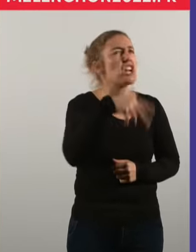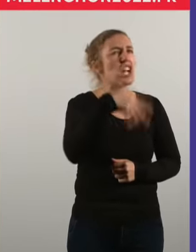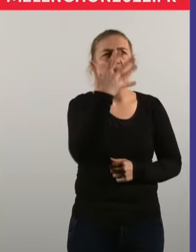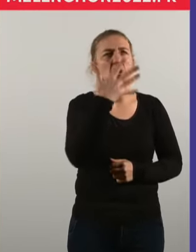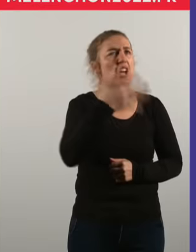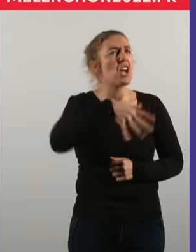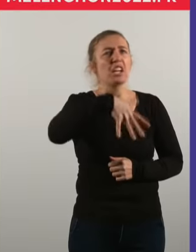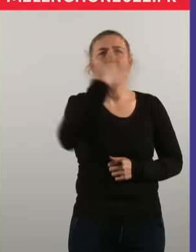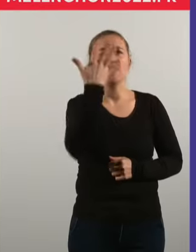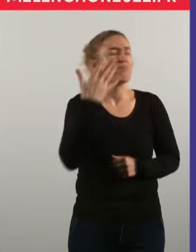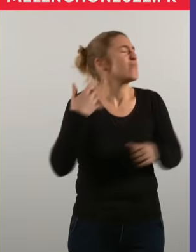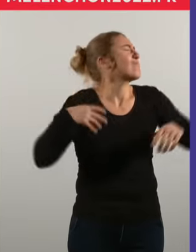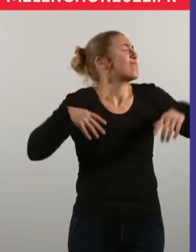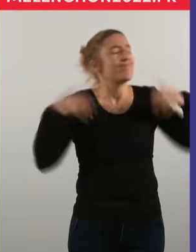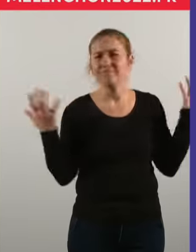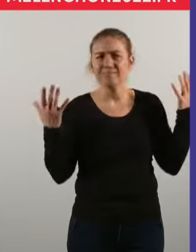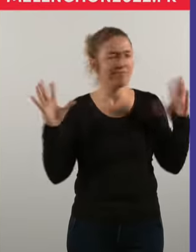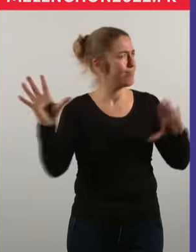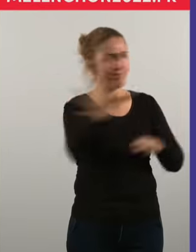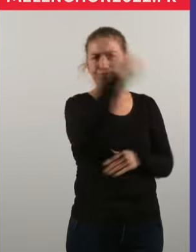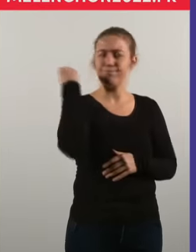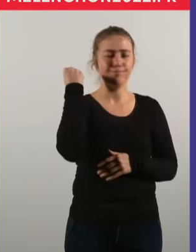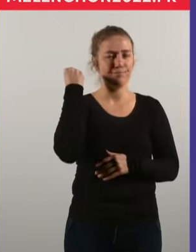15 millions, hop !